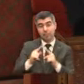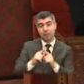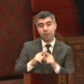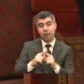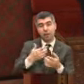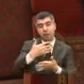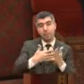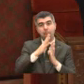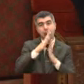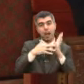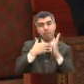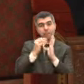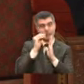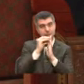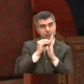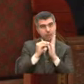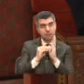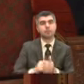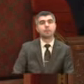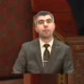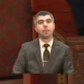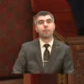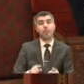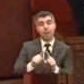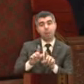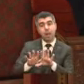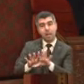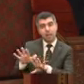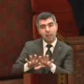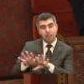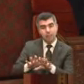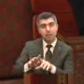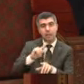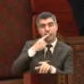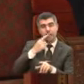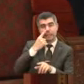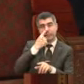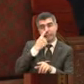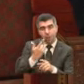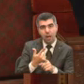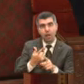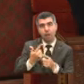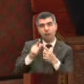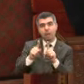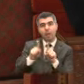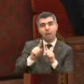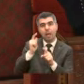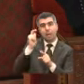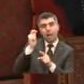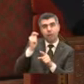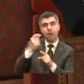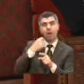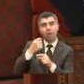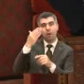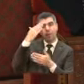الدراسه. عندنا واحد المجموعة الآن فيهم إنزكان، جرادة، زاكورة، تطوان، ميدار، شيشاوة، ميسور، طنجة، وهذا